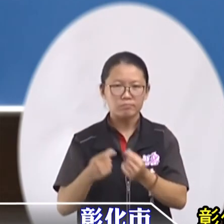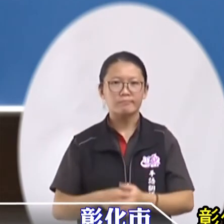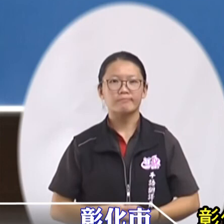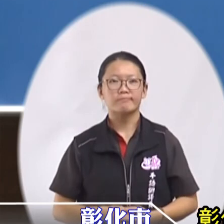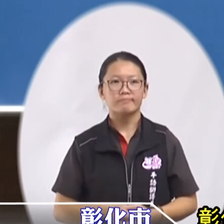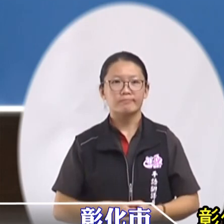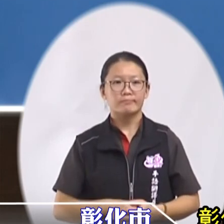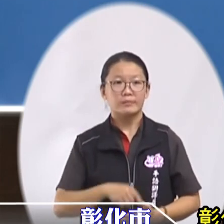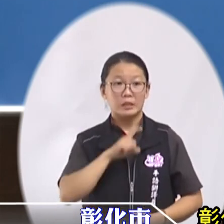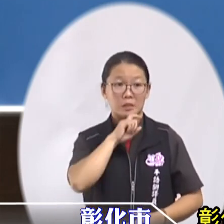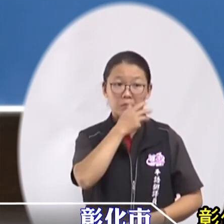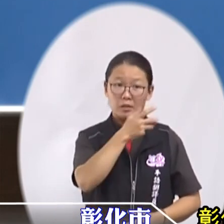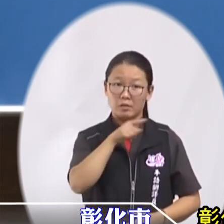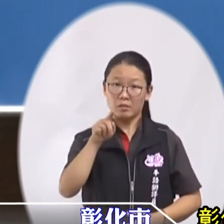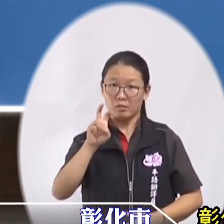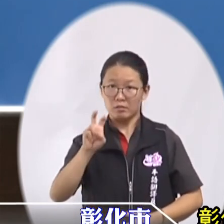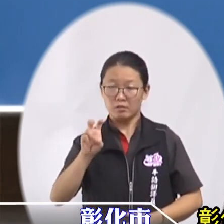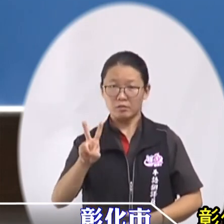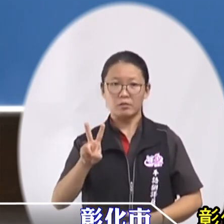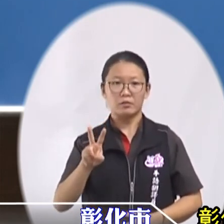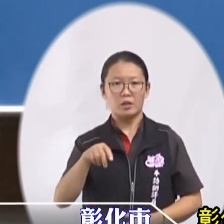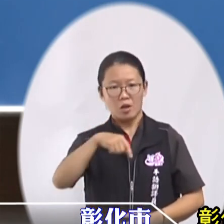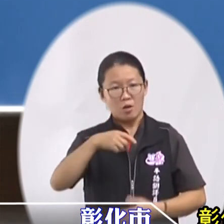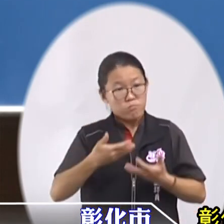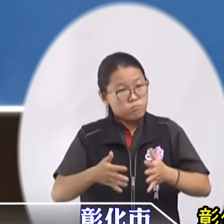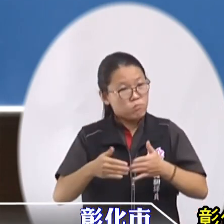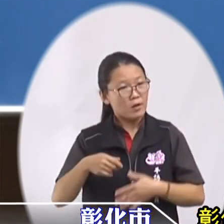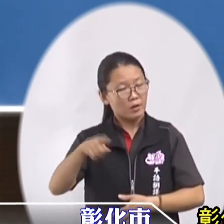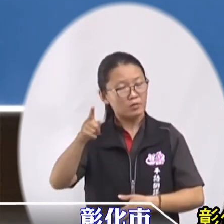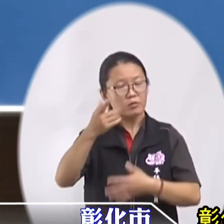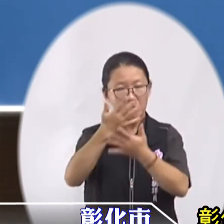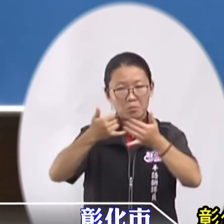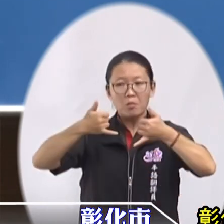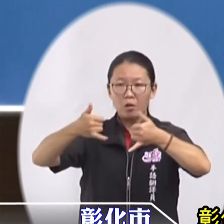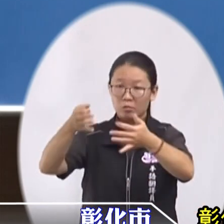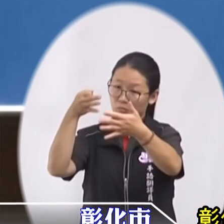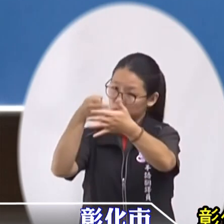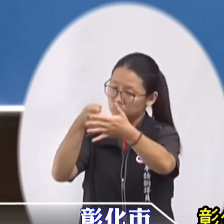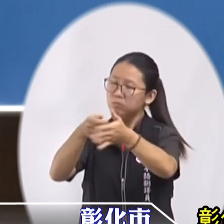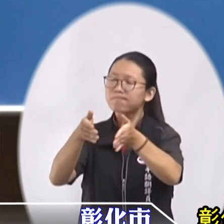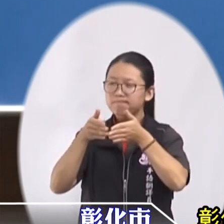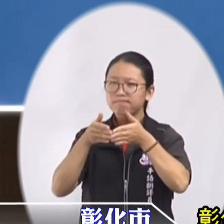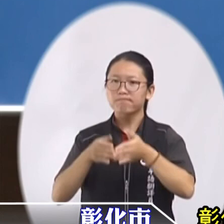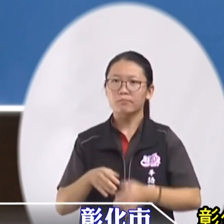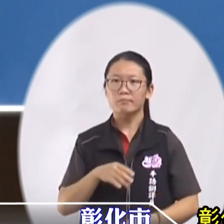18岁到22岁，这个比较重要哈，你可以到预约平台上面去登记哦哈。